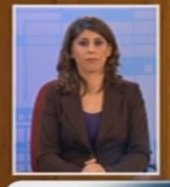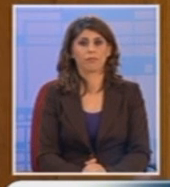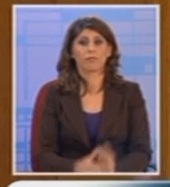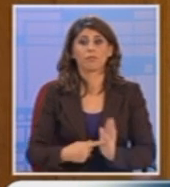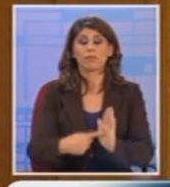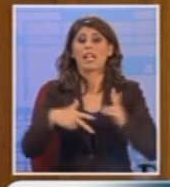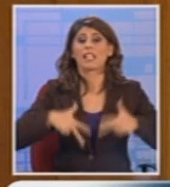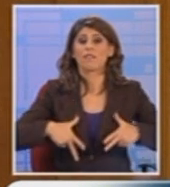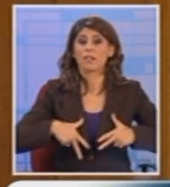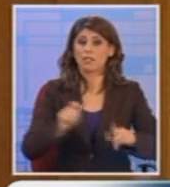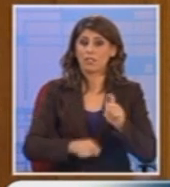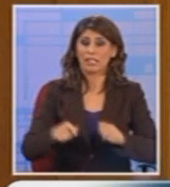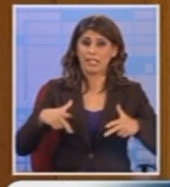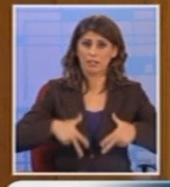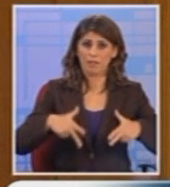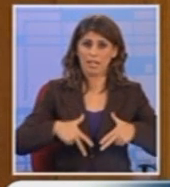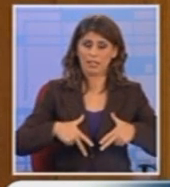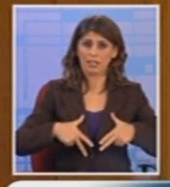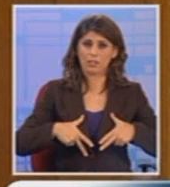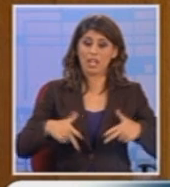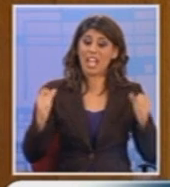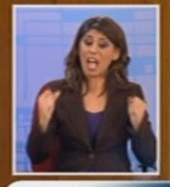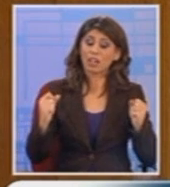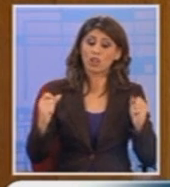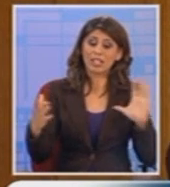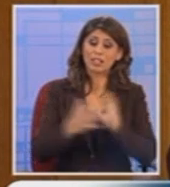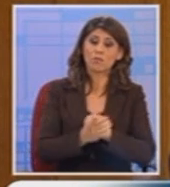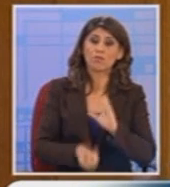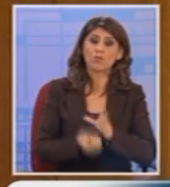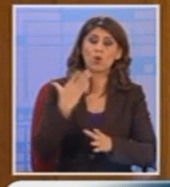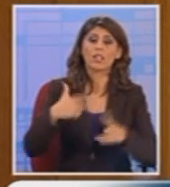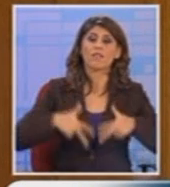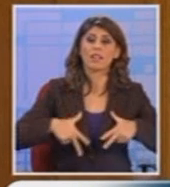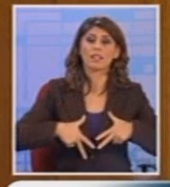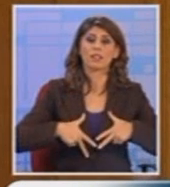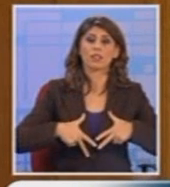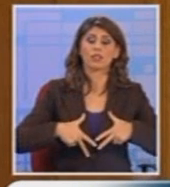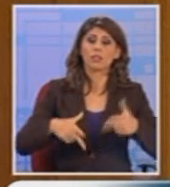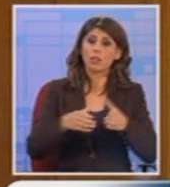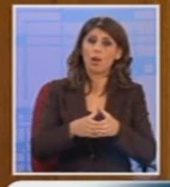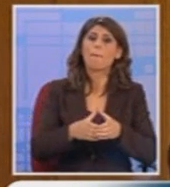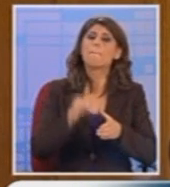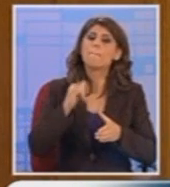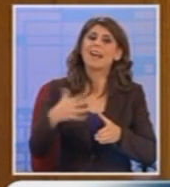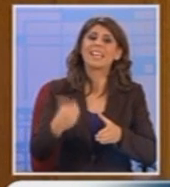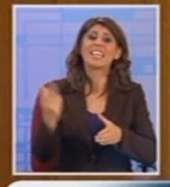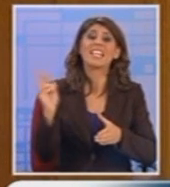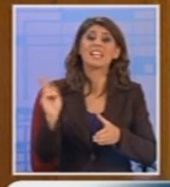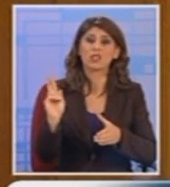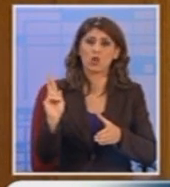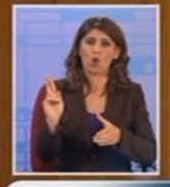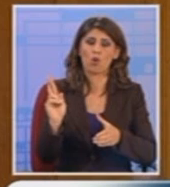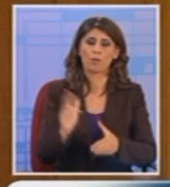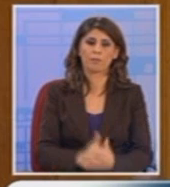ανάδειξη κυβέρνησης, ο σχηματισμός κυβέρνησης, η αντοχή και η συνοχή ενός νέου κυβερνητικού σχήματος πάντα έχει ένα ρίσκο.